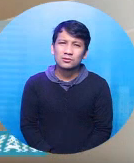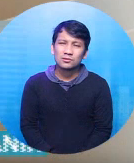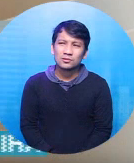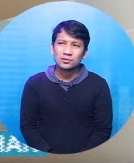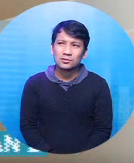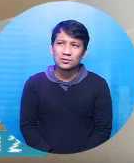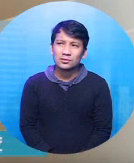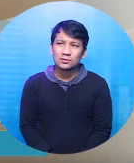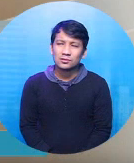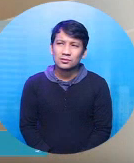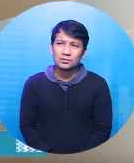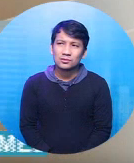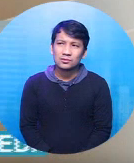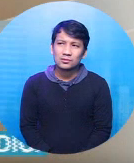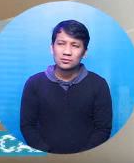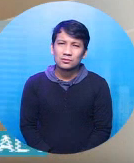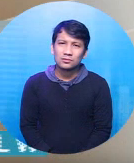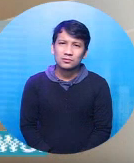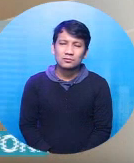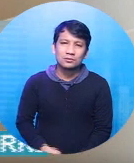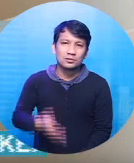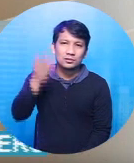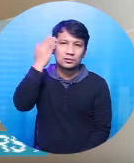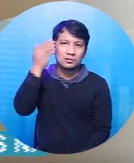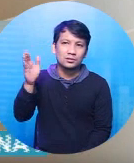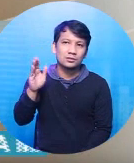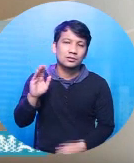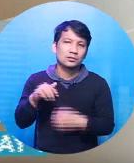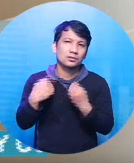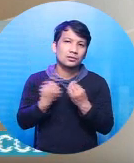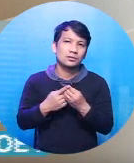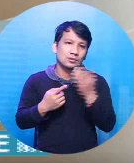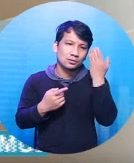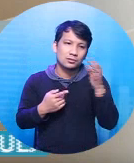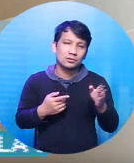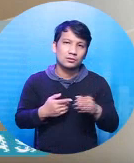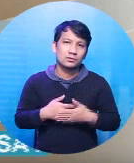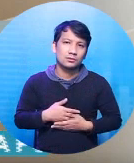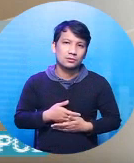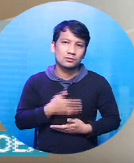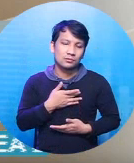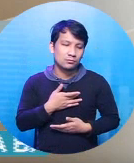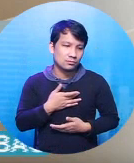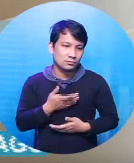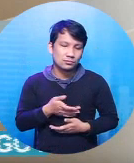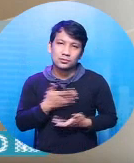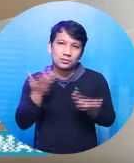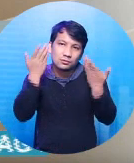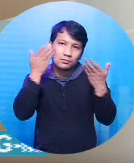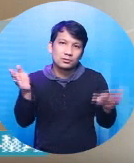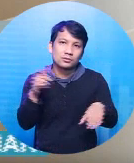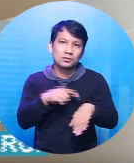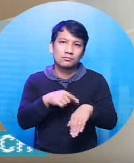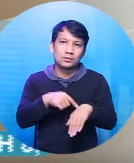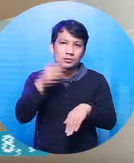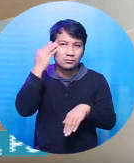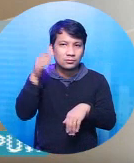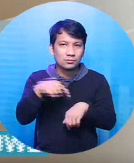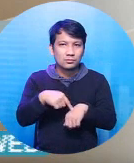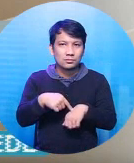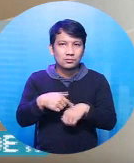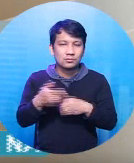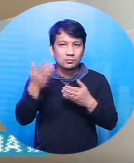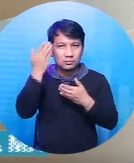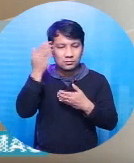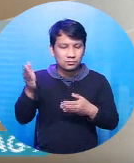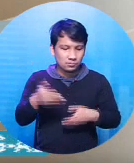Ewan po, di naman namin sinasadya. Di naman po namin na malayan yung ano, yung mga pangyayari. Bago naman po